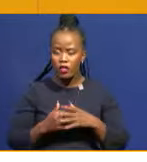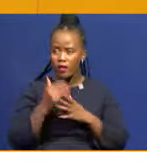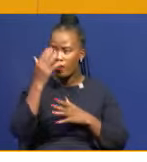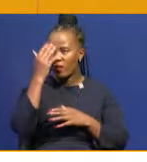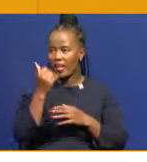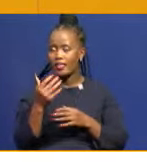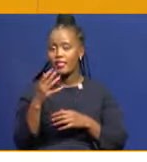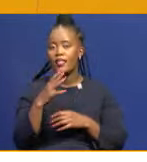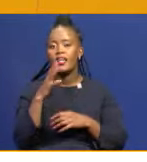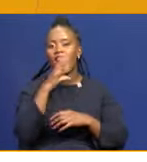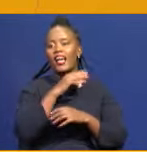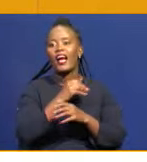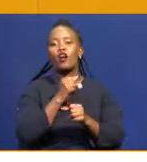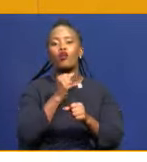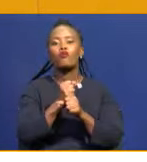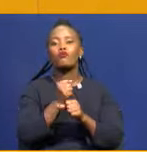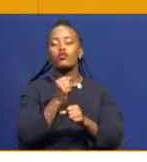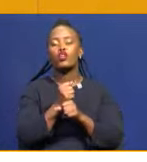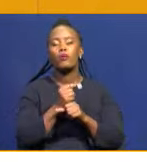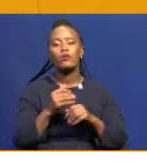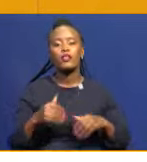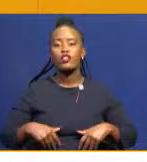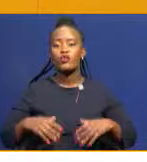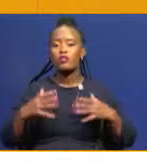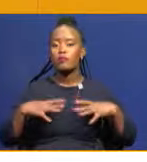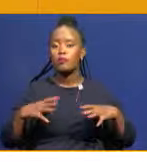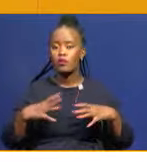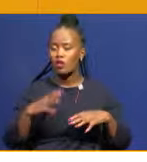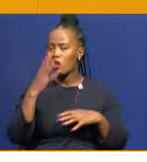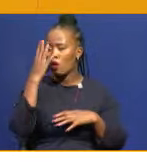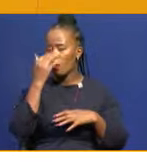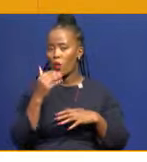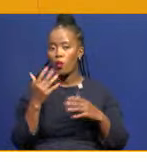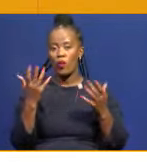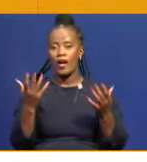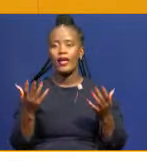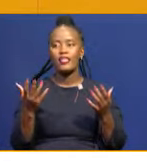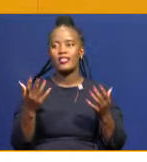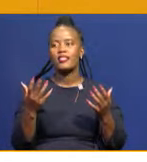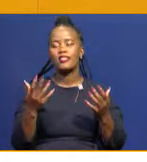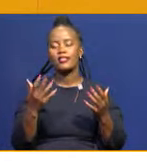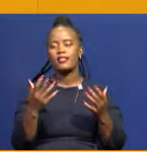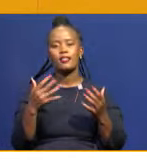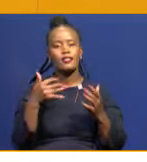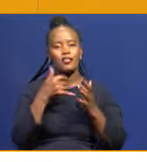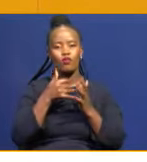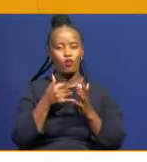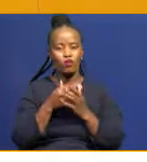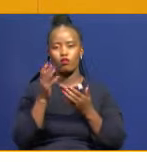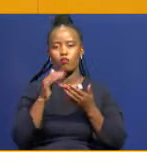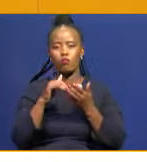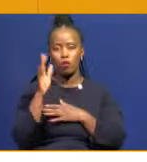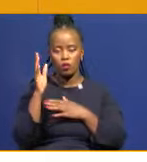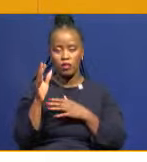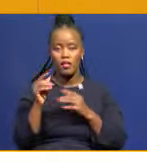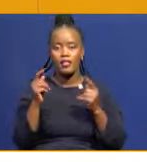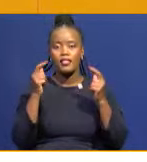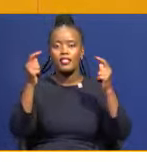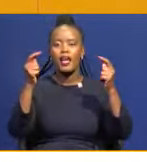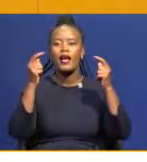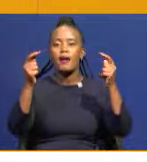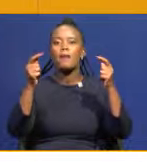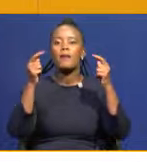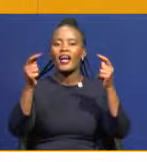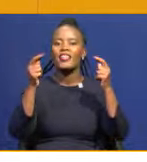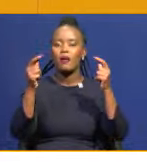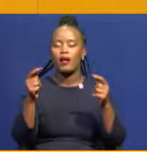ama ukosefu wa ajira miongoni mwa vijana ndilo lililopelekea sana ama ndilo lilochochea moto zaidi kwenye yale maandamano ambayo yaliweza